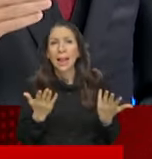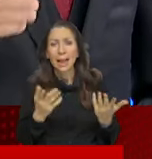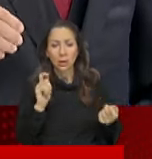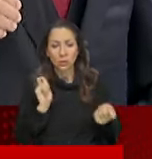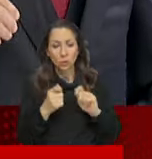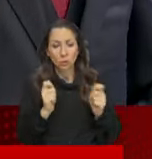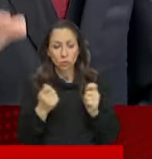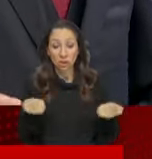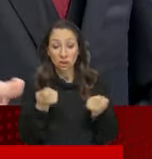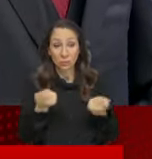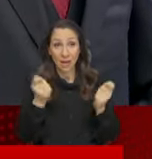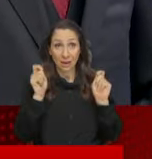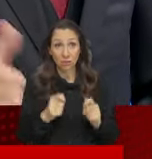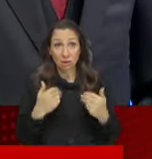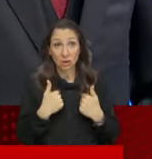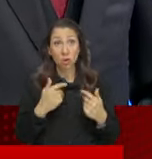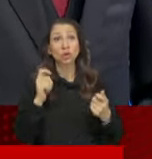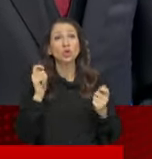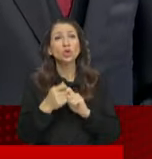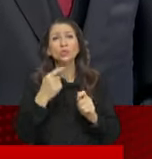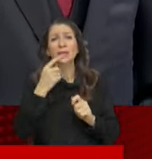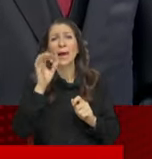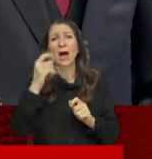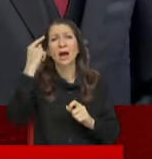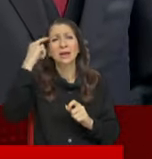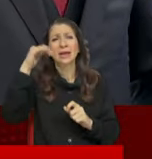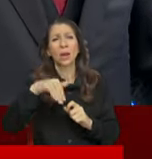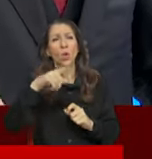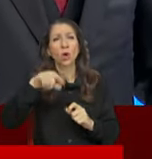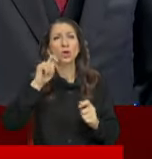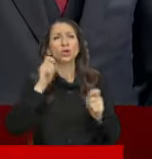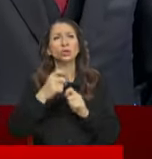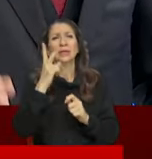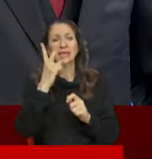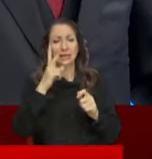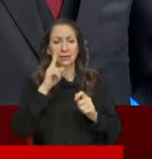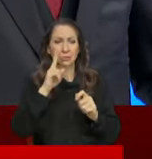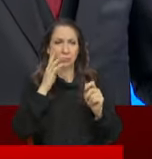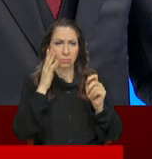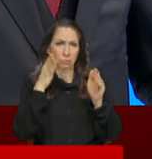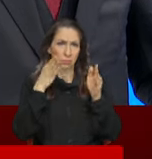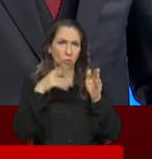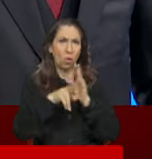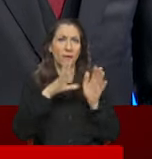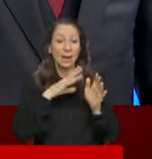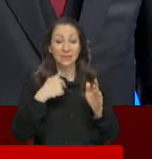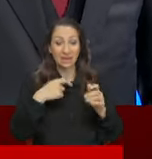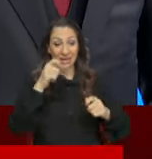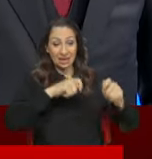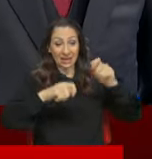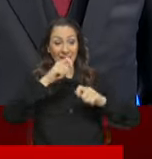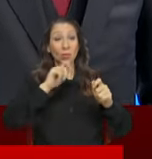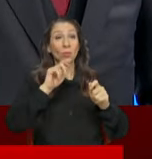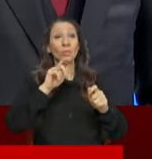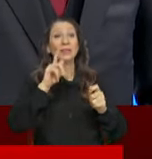dönüşümü gerçekleştirebiliriz dönüşüm deyince hemen şunu if edeyim dönüşümün iki mosu vardır Eee Biz yapısal bir dönüşten